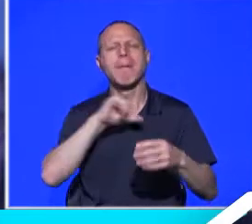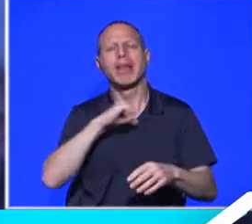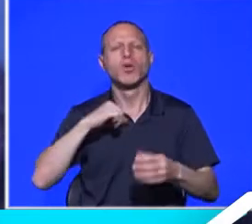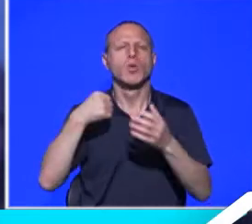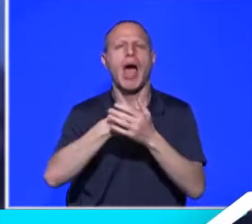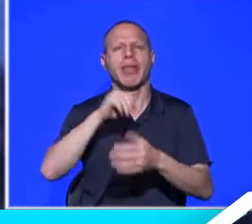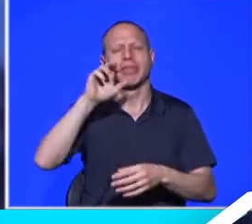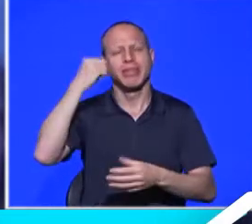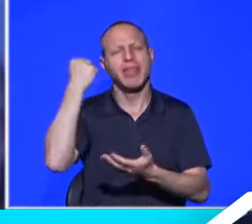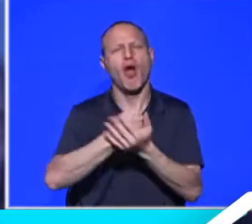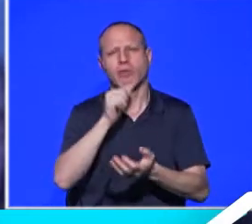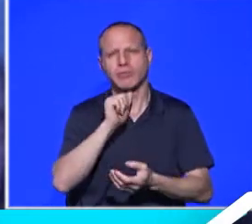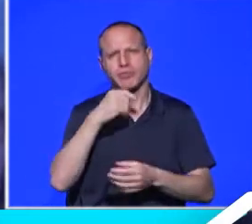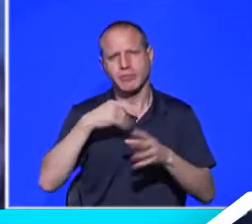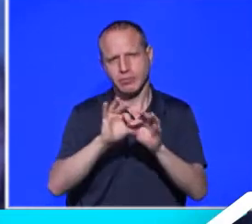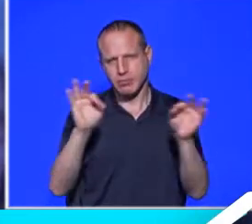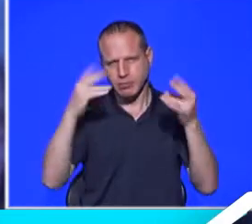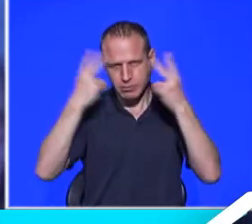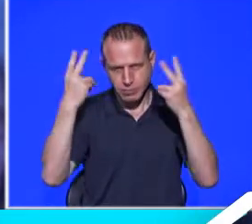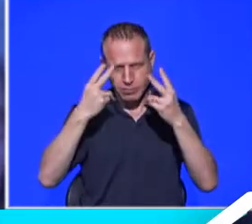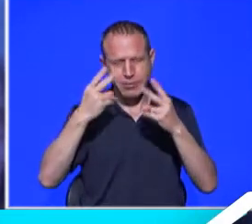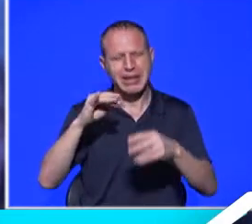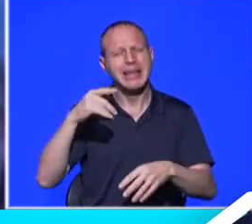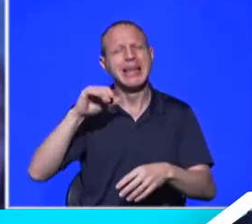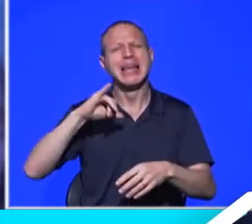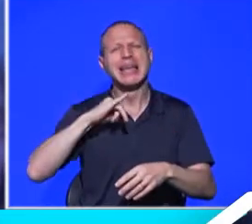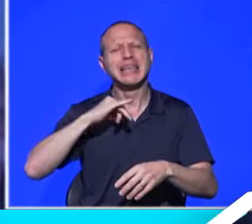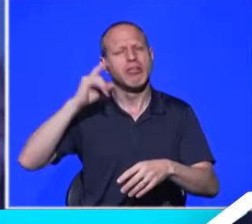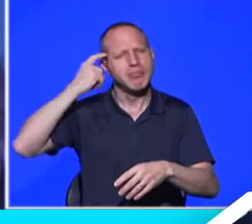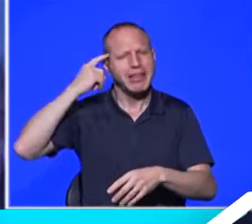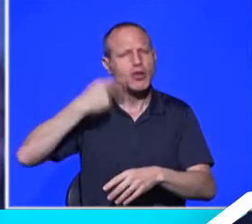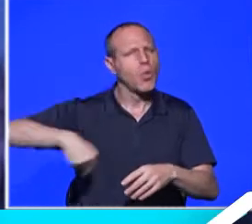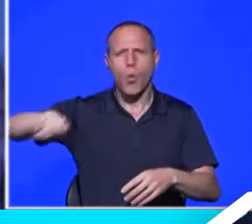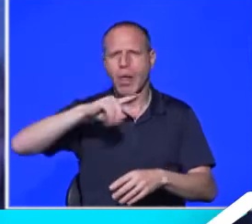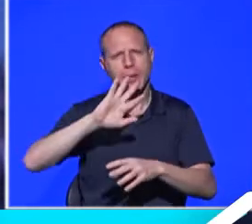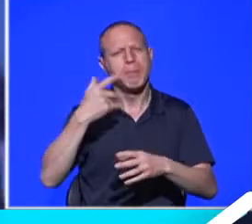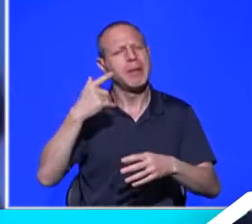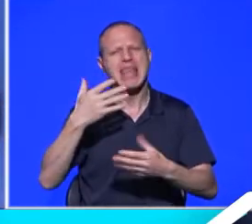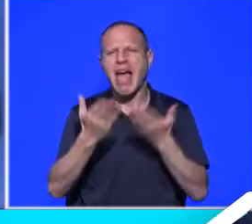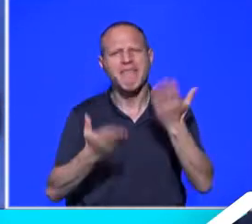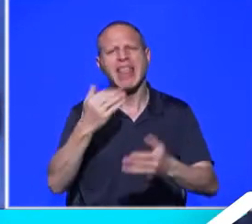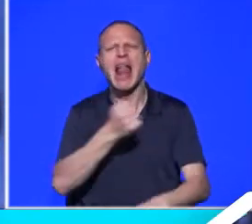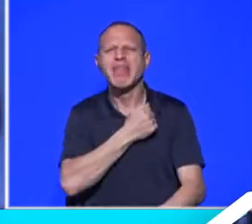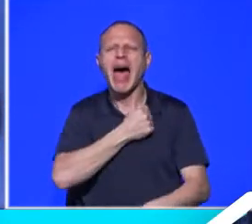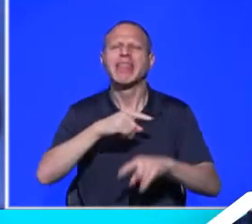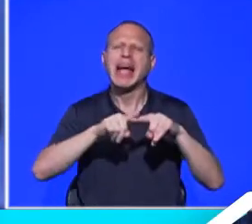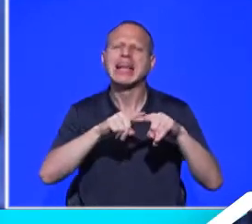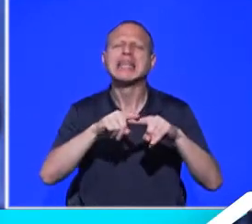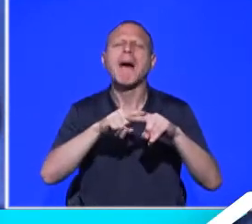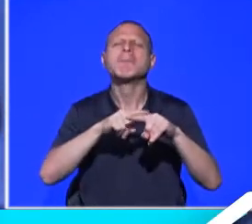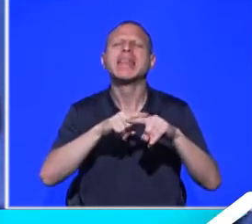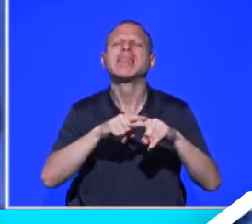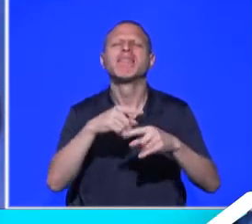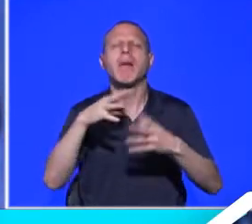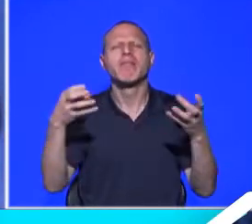ואנחנו מתחילים כמובן בעניין שמטריד את כולנו, ללא הבדל דת, גזע, מין ומפלגה.